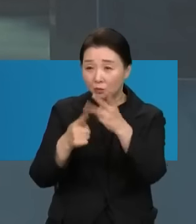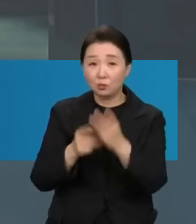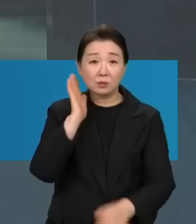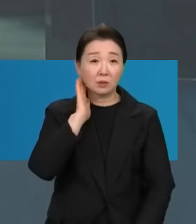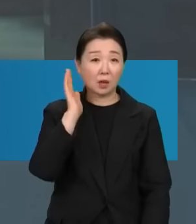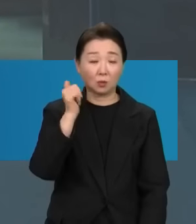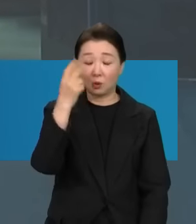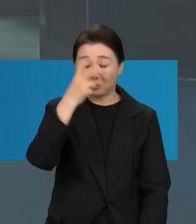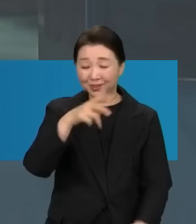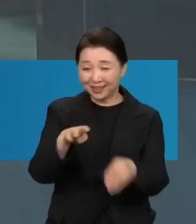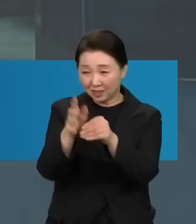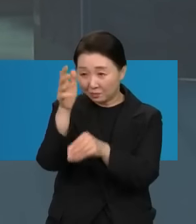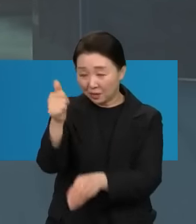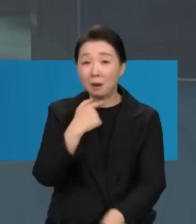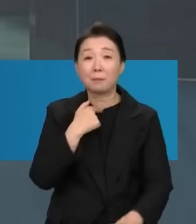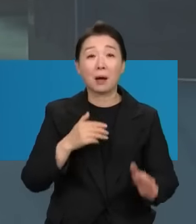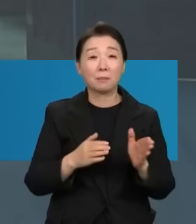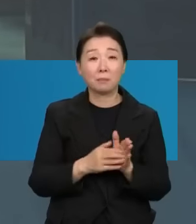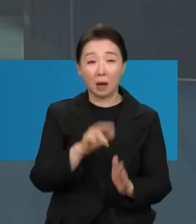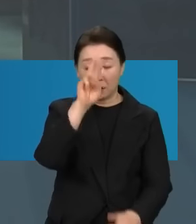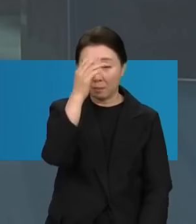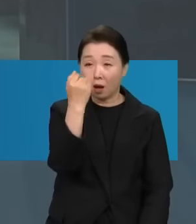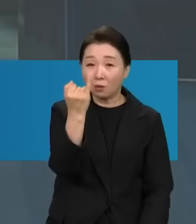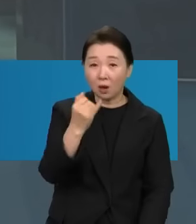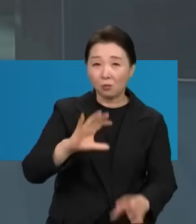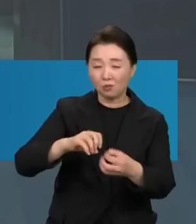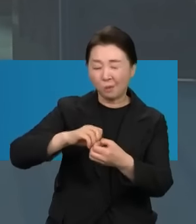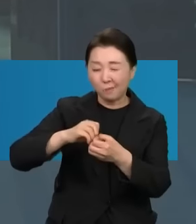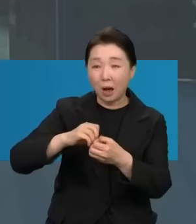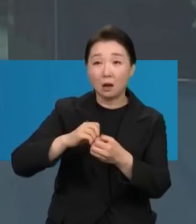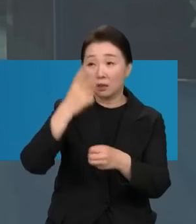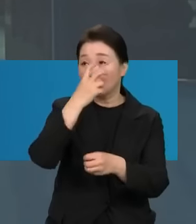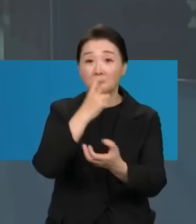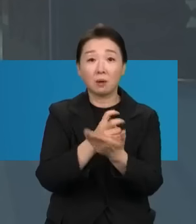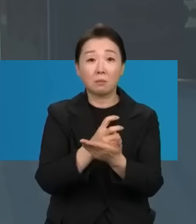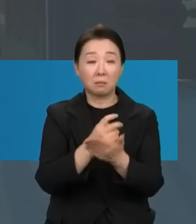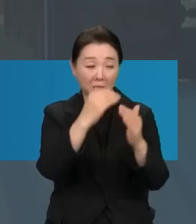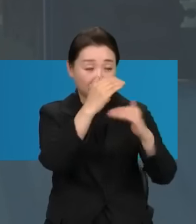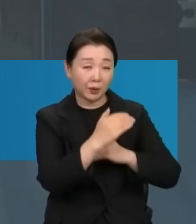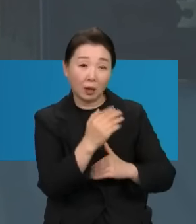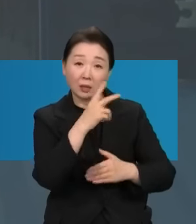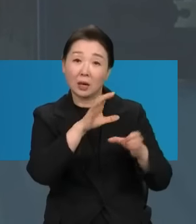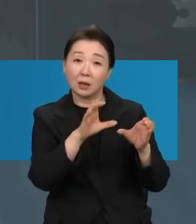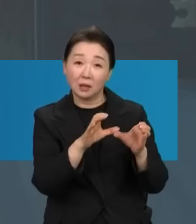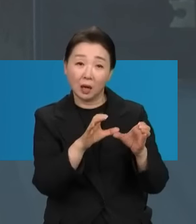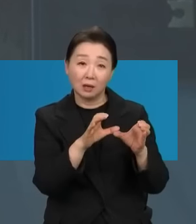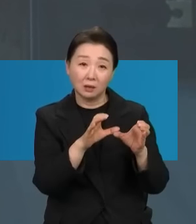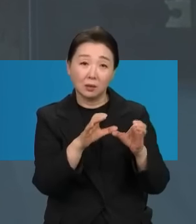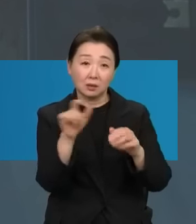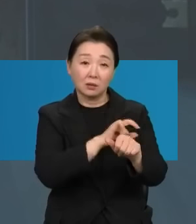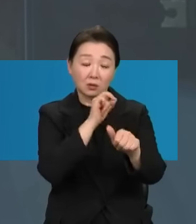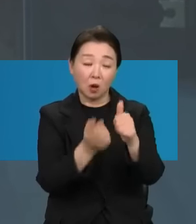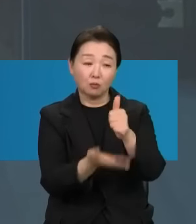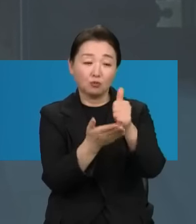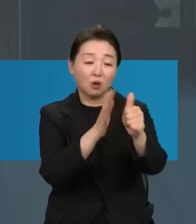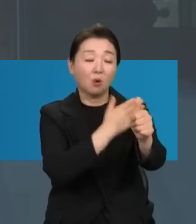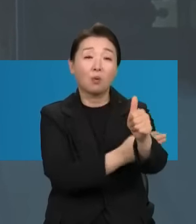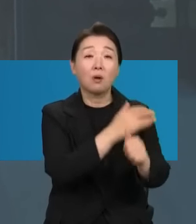대통령이 수사팀장을 맡았던 박근혜 정부 국정농단 특검만 봐도 야당에게만 특검 추천권이 있었고